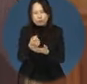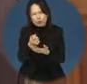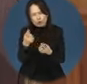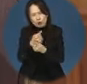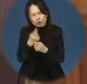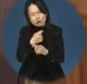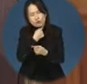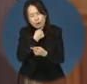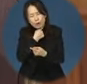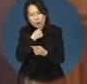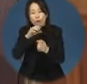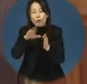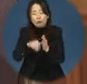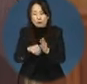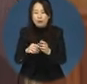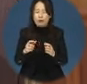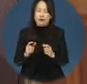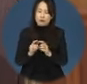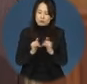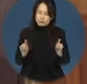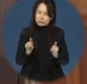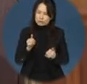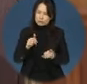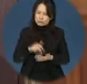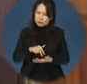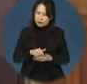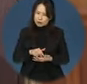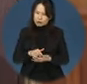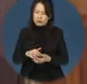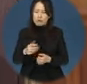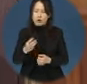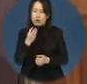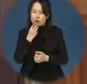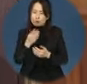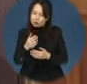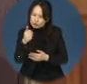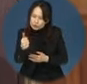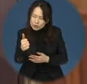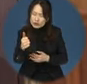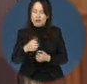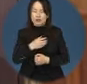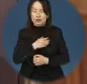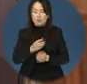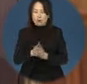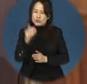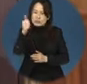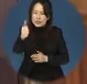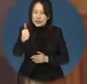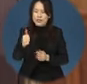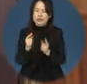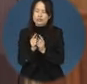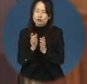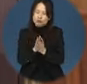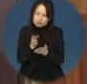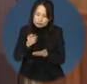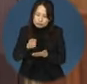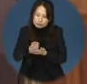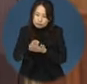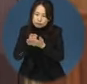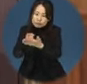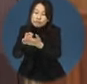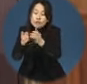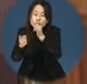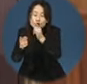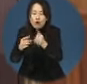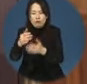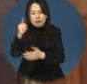자치단체장 시장 군수 날 또는 시장 보 이사에게 제안을 합니다 예 이런 저를 만들어 주면 좋겠다 근데 그걸 자신의